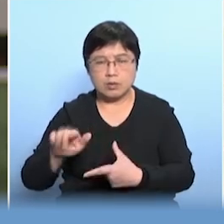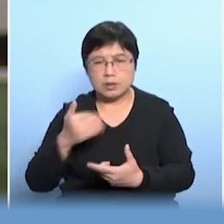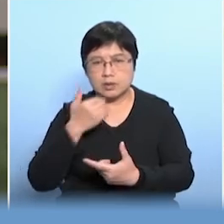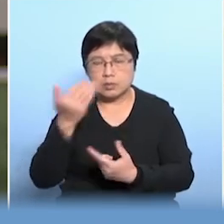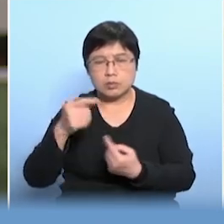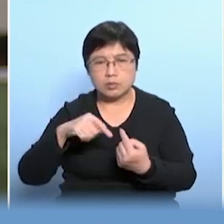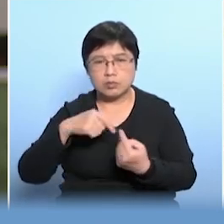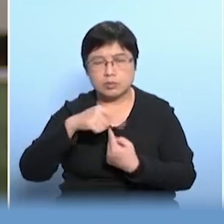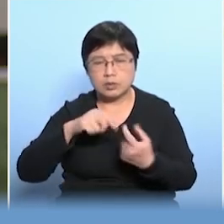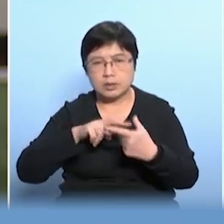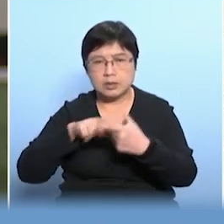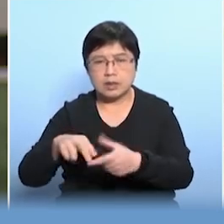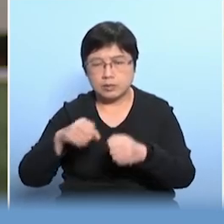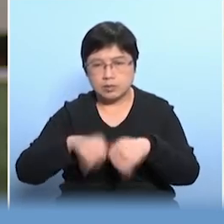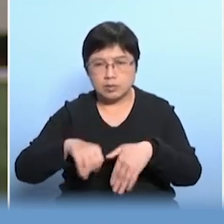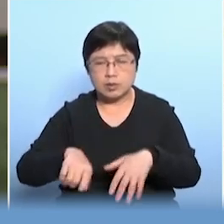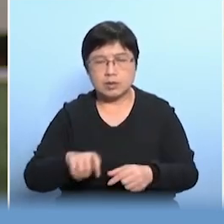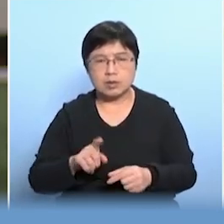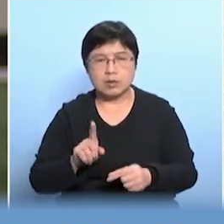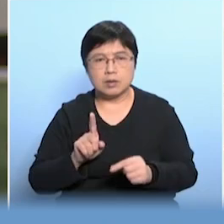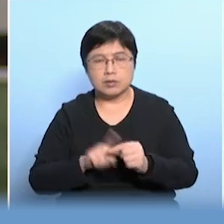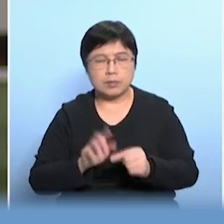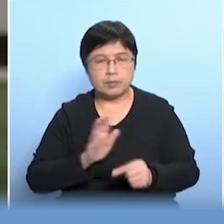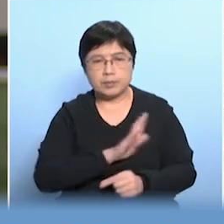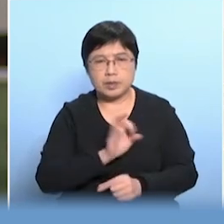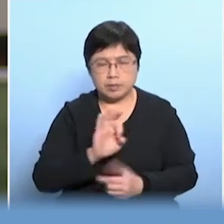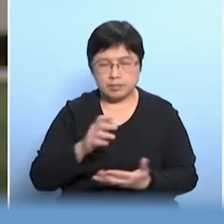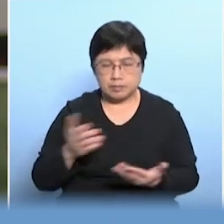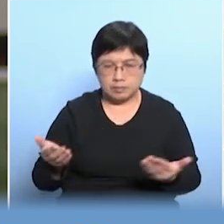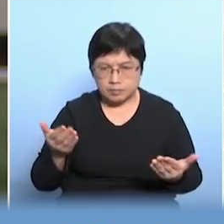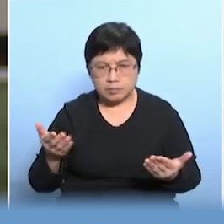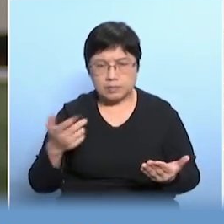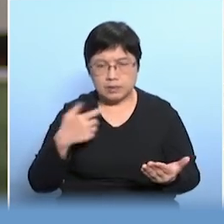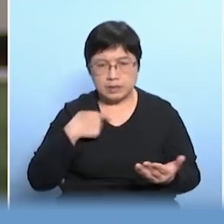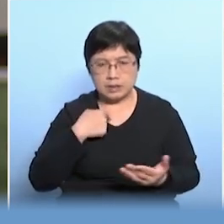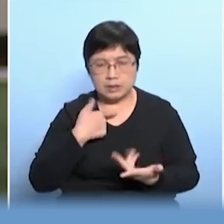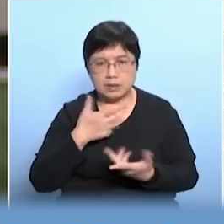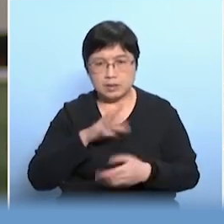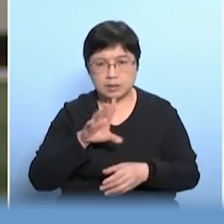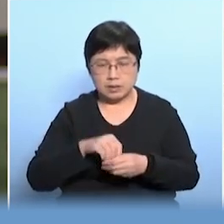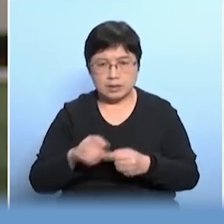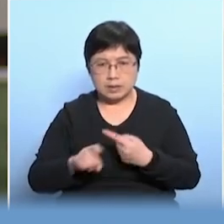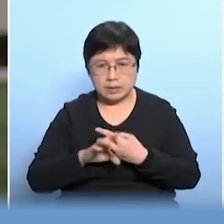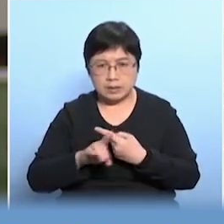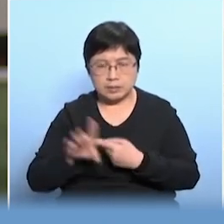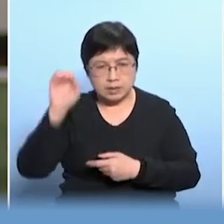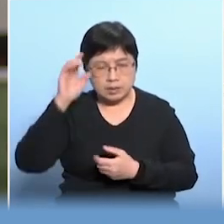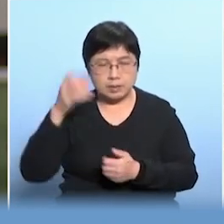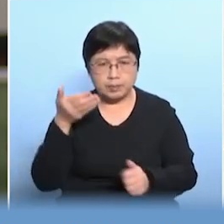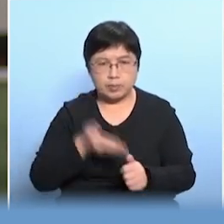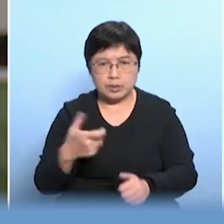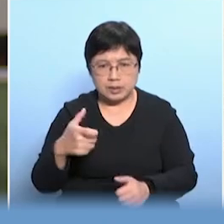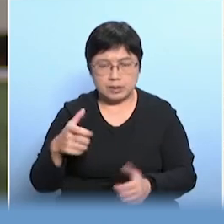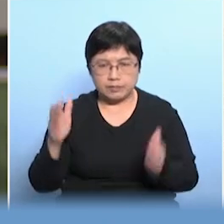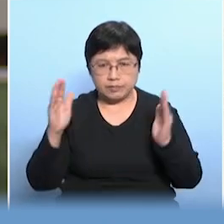訴轉介去調解，由中立的調解員判斷是否應該是否涉及事故和建議賠償金